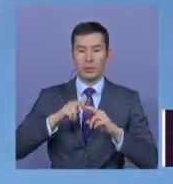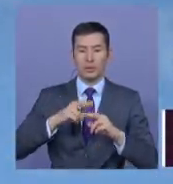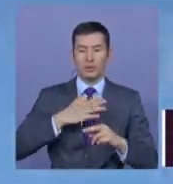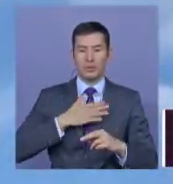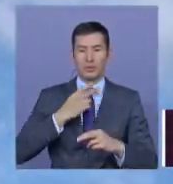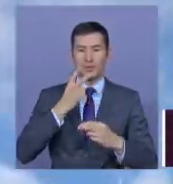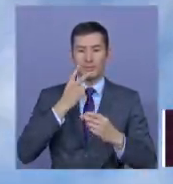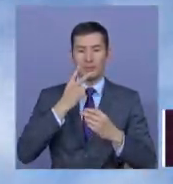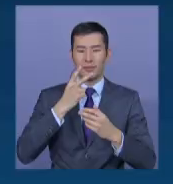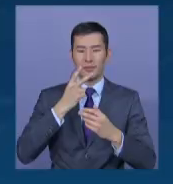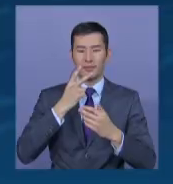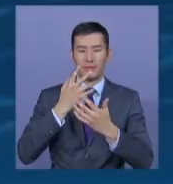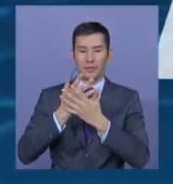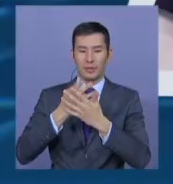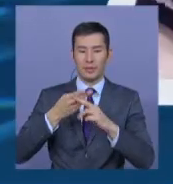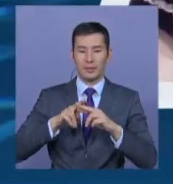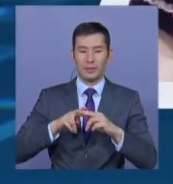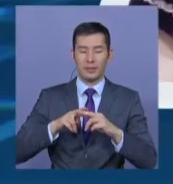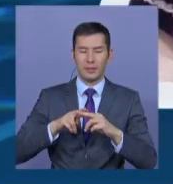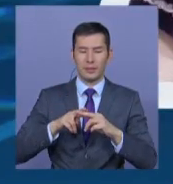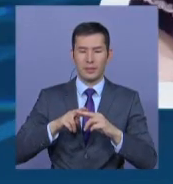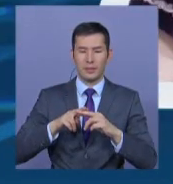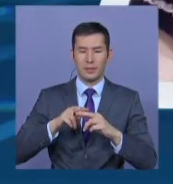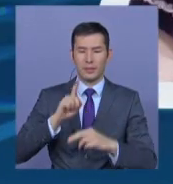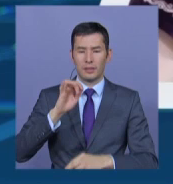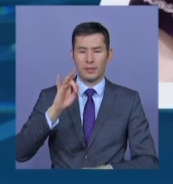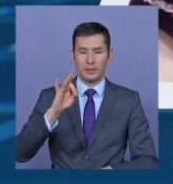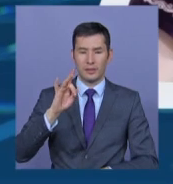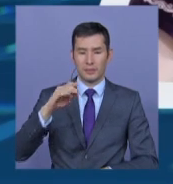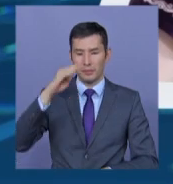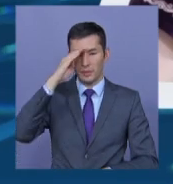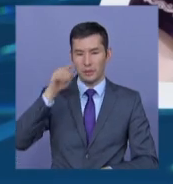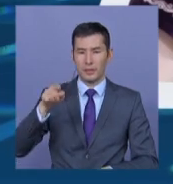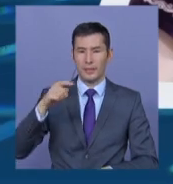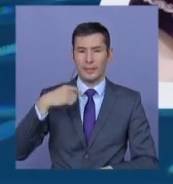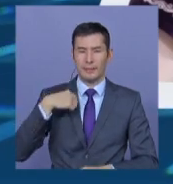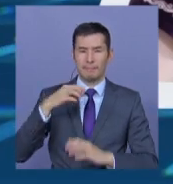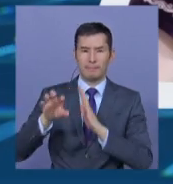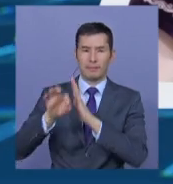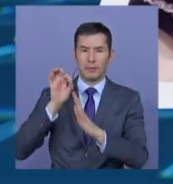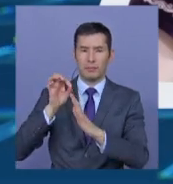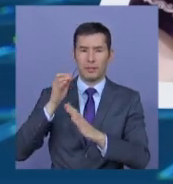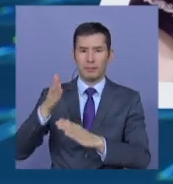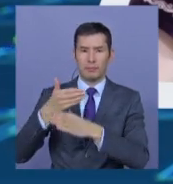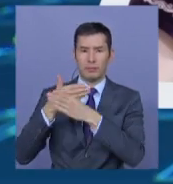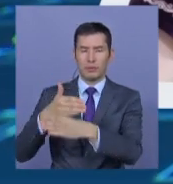еміне аударсақ деп шешкен. Заңғарды біз таңдаған себебіміз